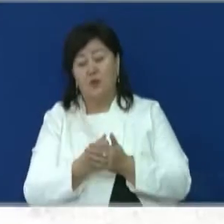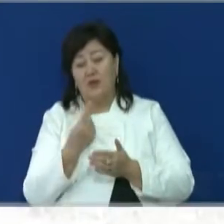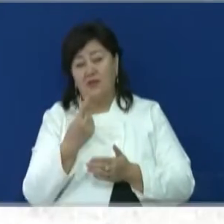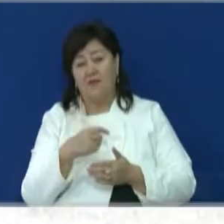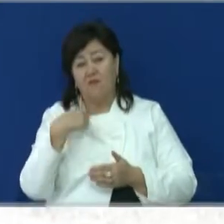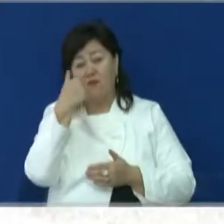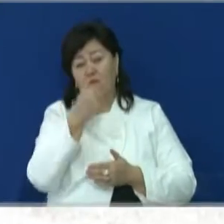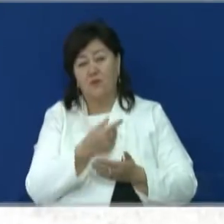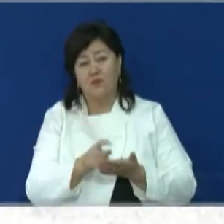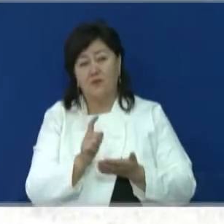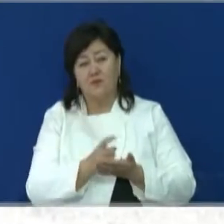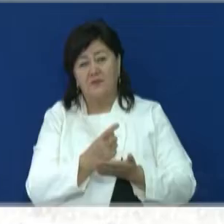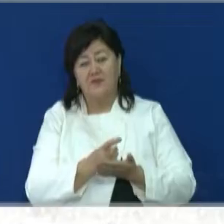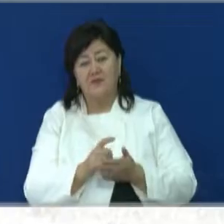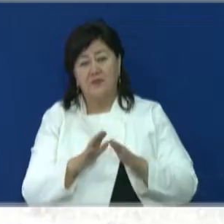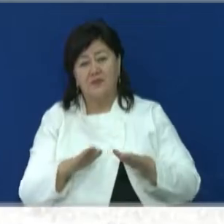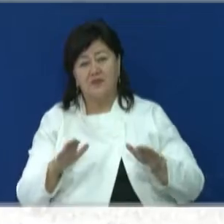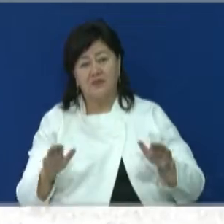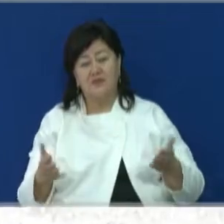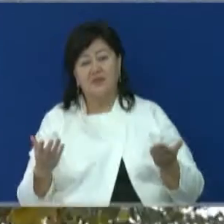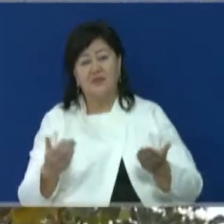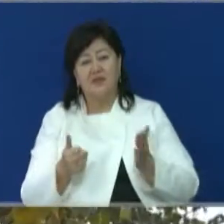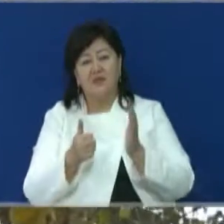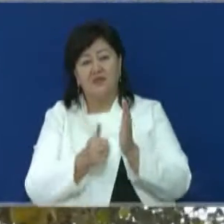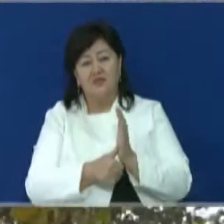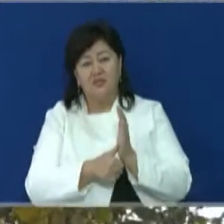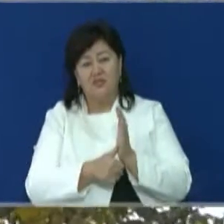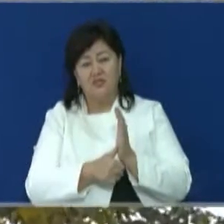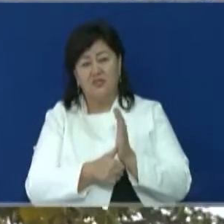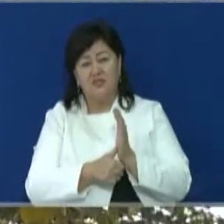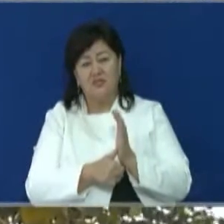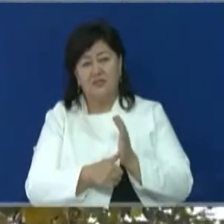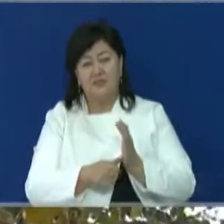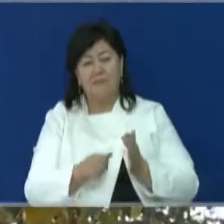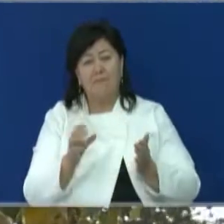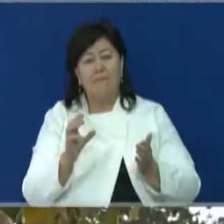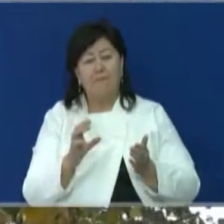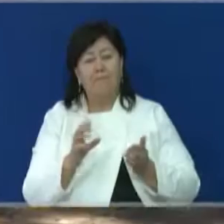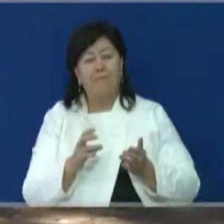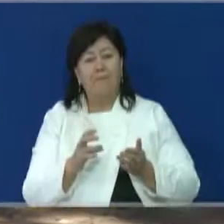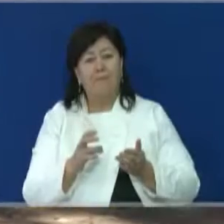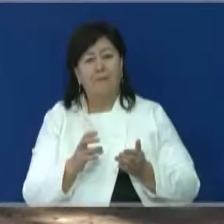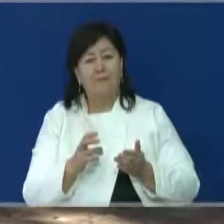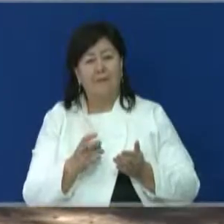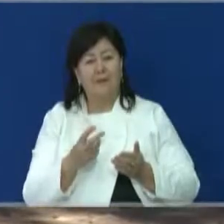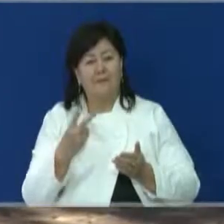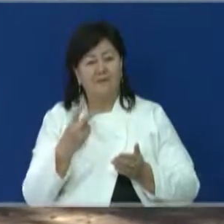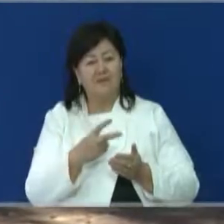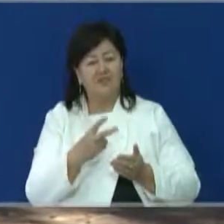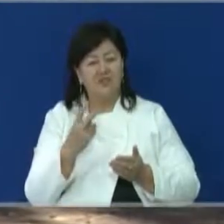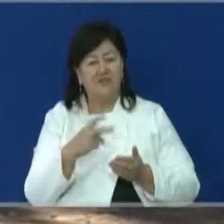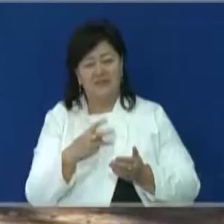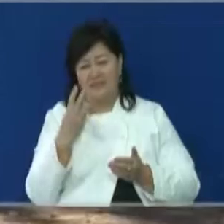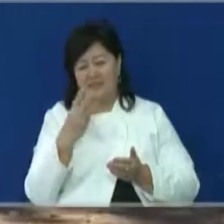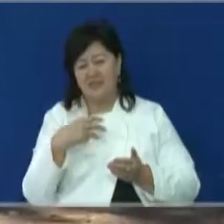күтіміне байланысты табысынан айырылуы сынды 6 әлеуметтік тәуекел туындаған жағдайда халықты қорғауды көздейді. 2023